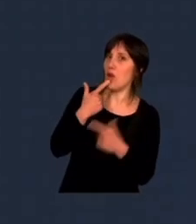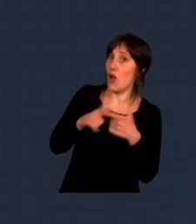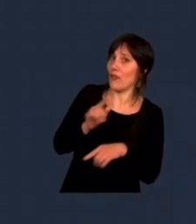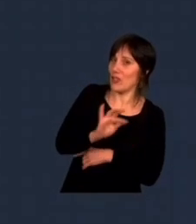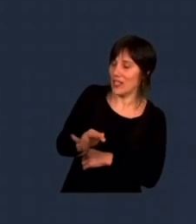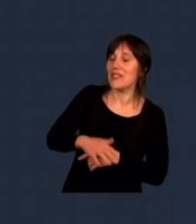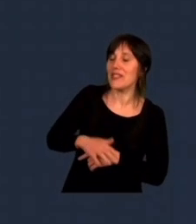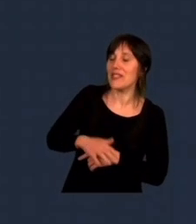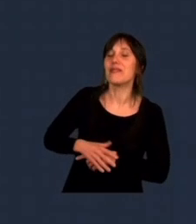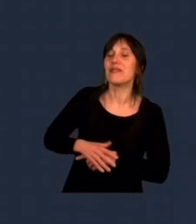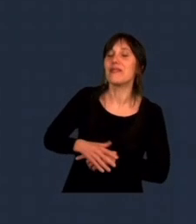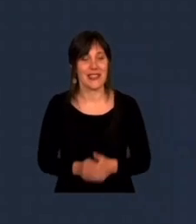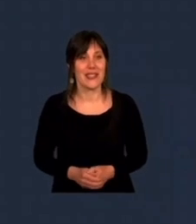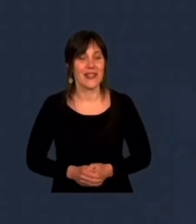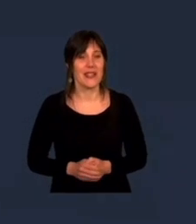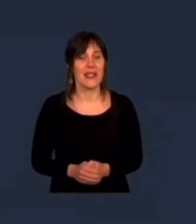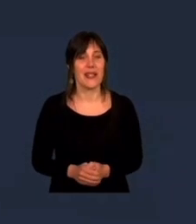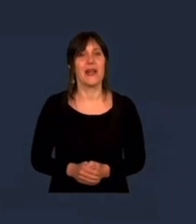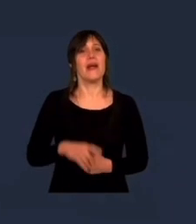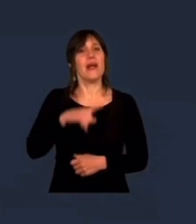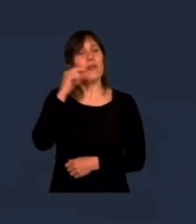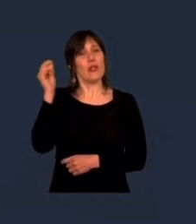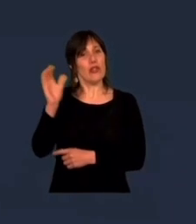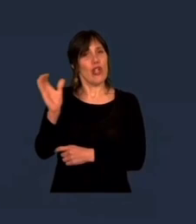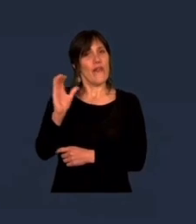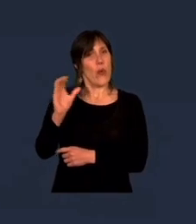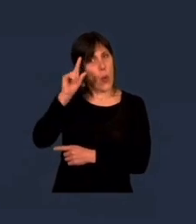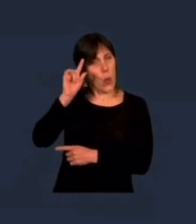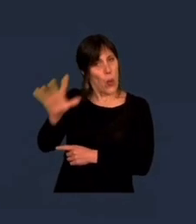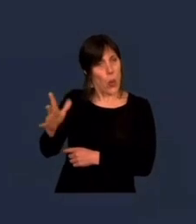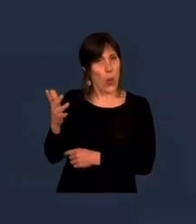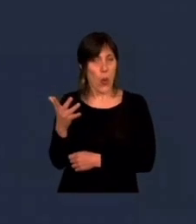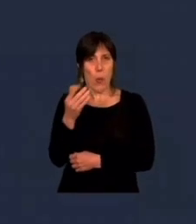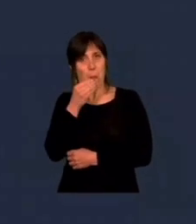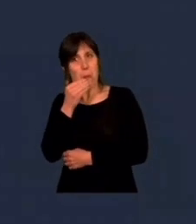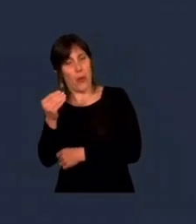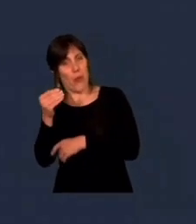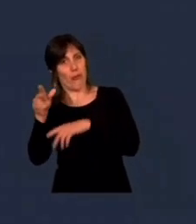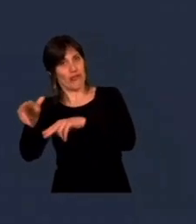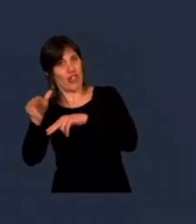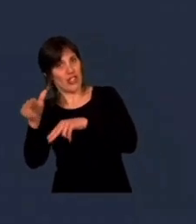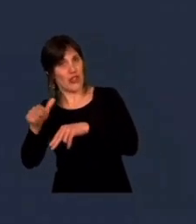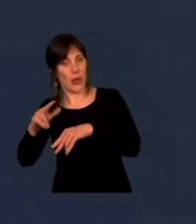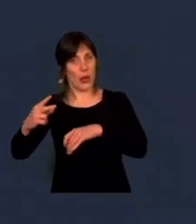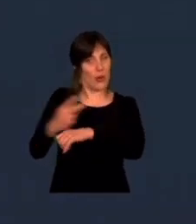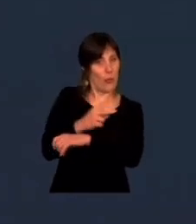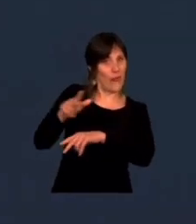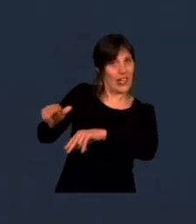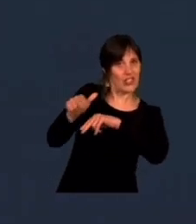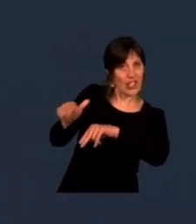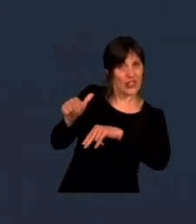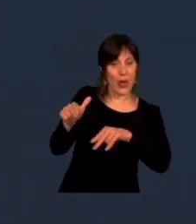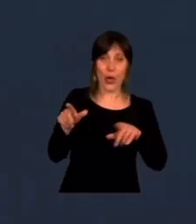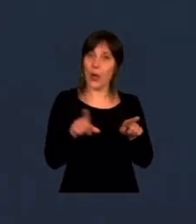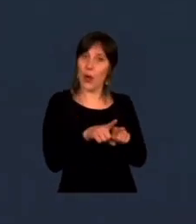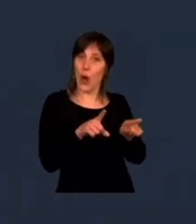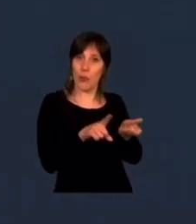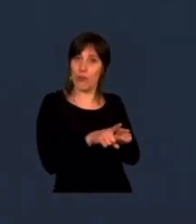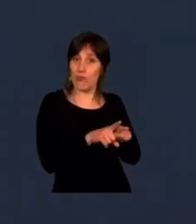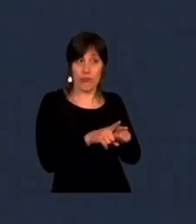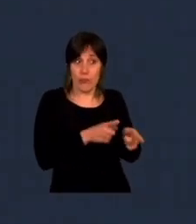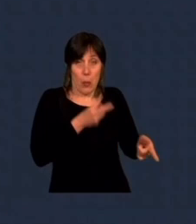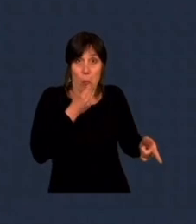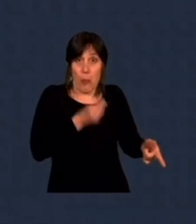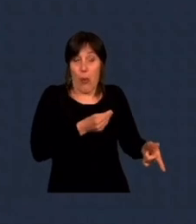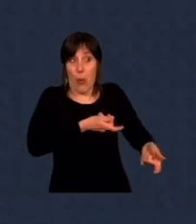Merci, Monsieur le Président. Pour Monsieur Chavreau, il y a, semble-t-il, de bons et de mauvais chasseurs, comme il y a de bons et de mauvais pêcheurs.